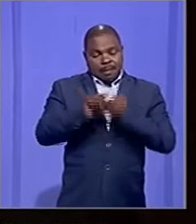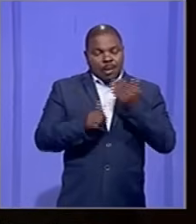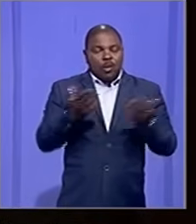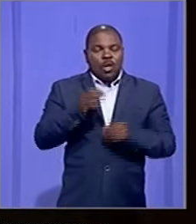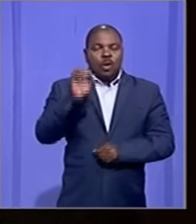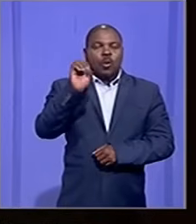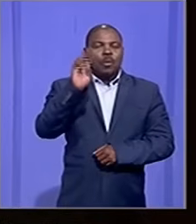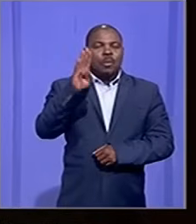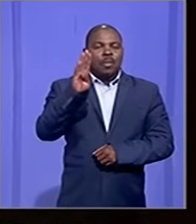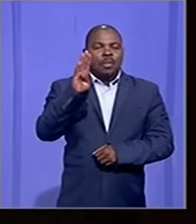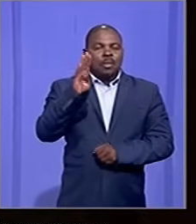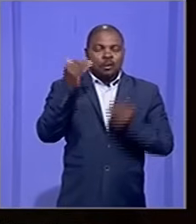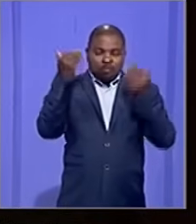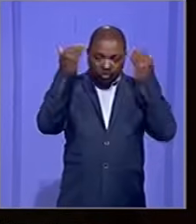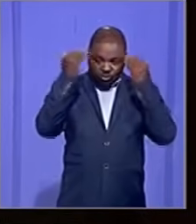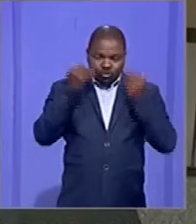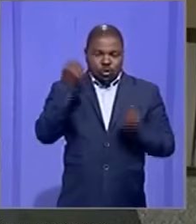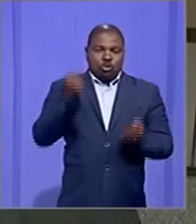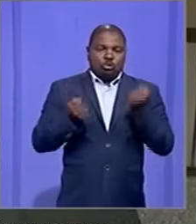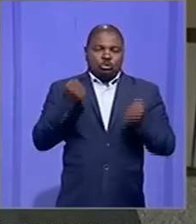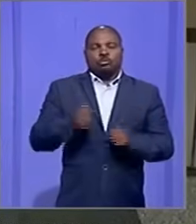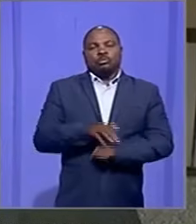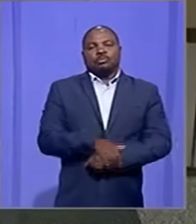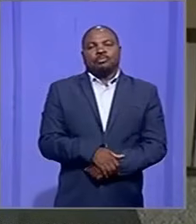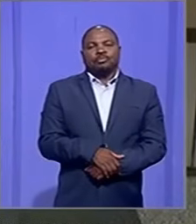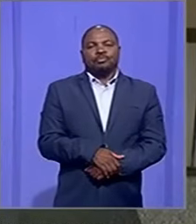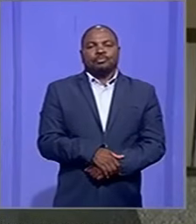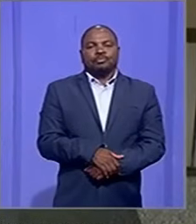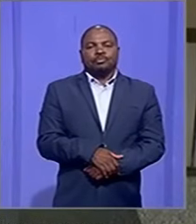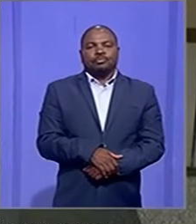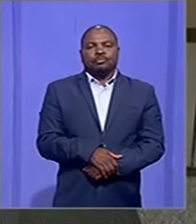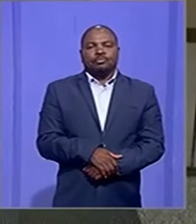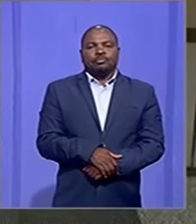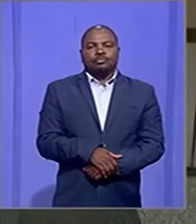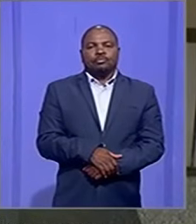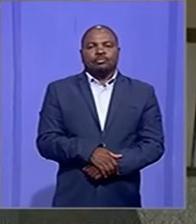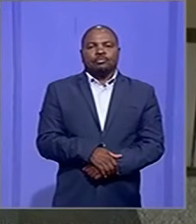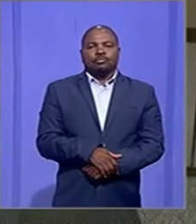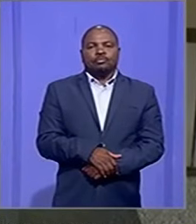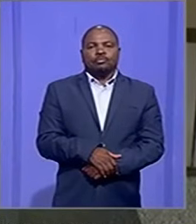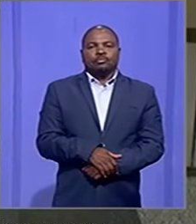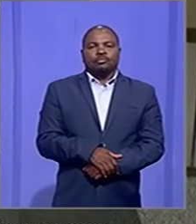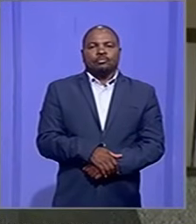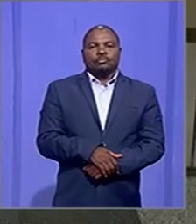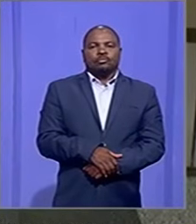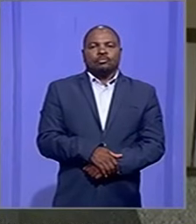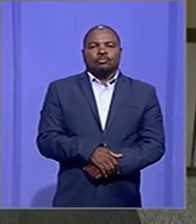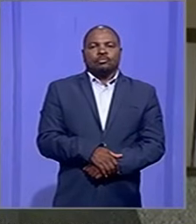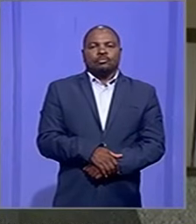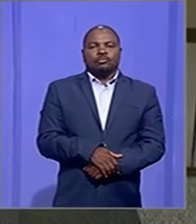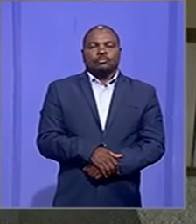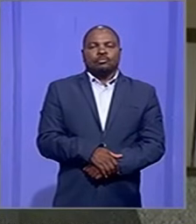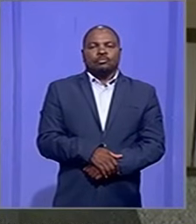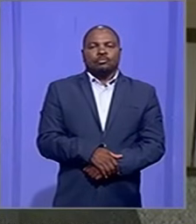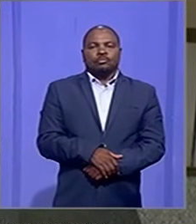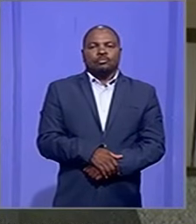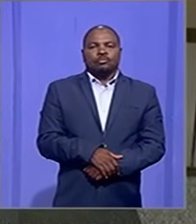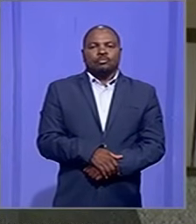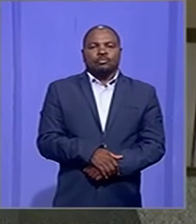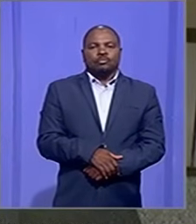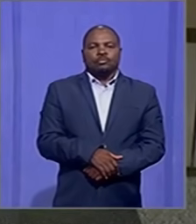wa Bloemfontein. Makgala Masiteng, Lefapeng la Ditaba ho SABC Bloemfontein.